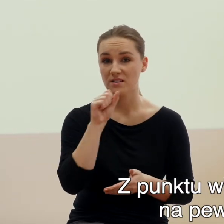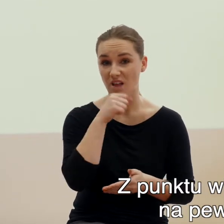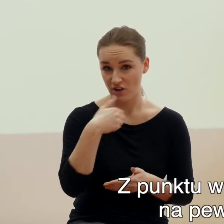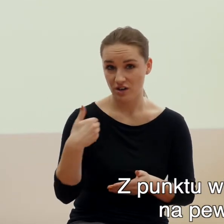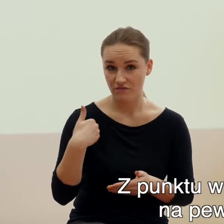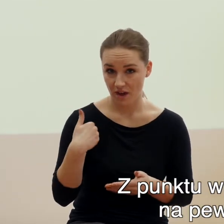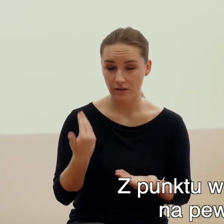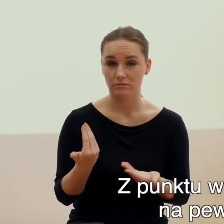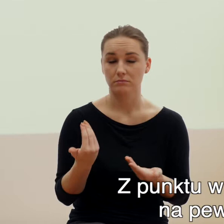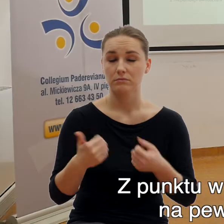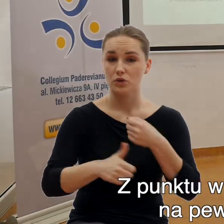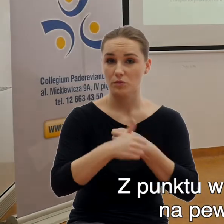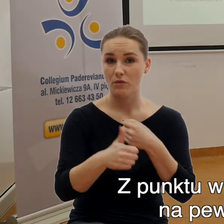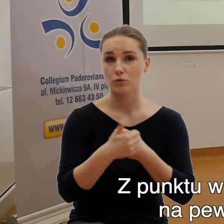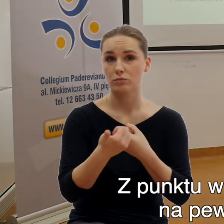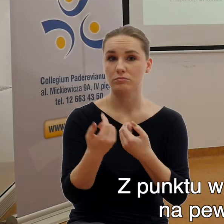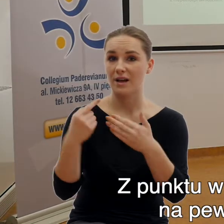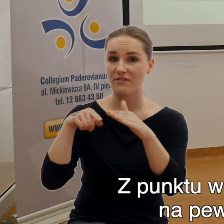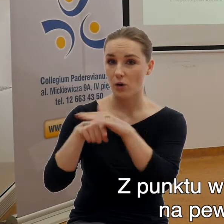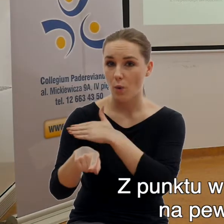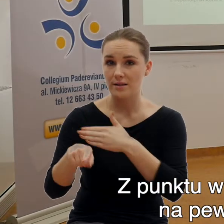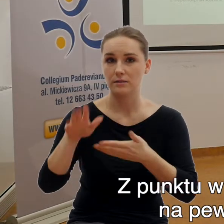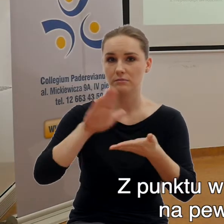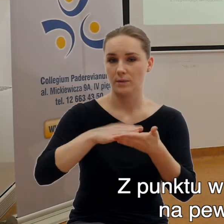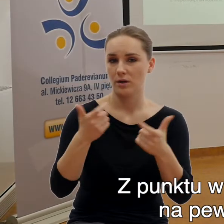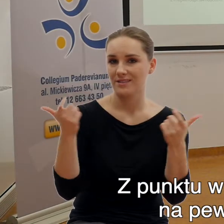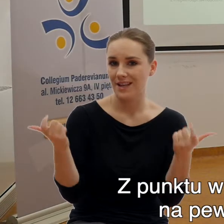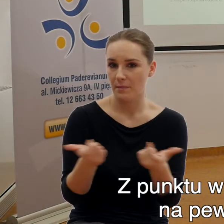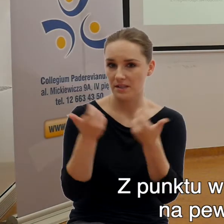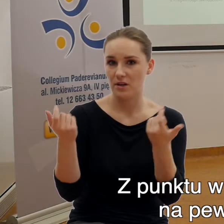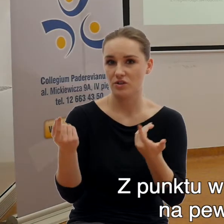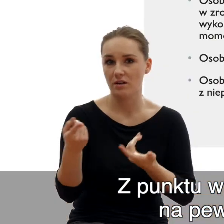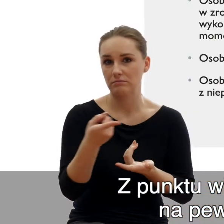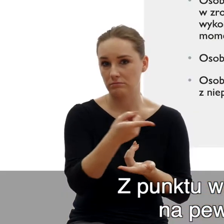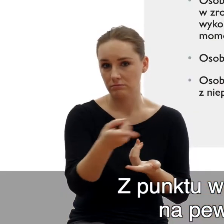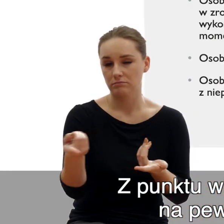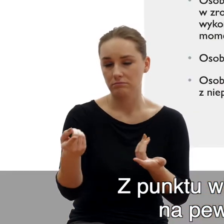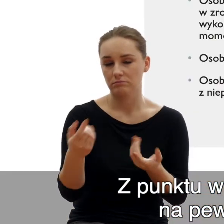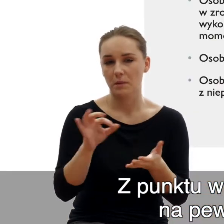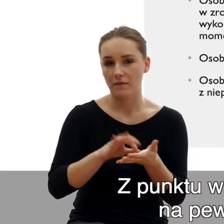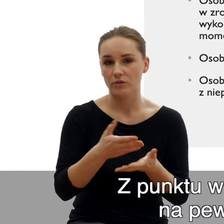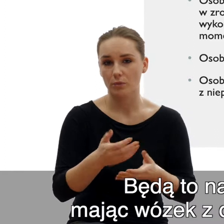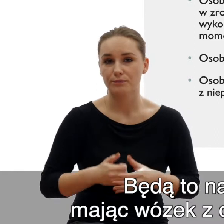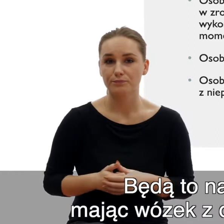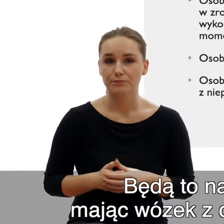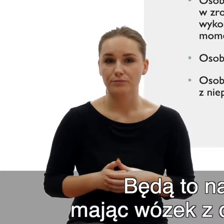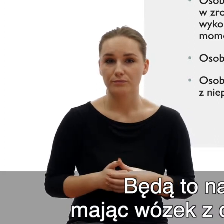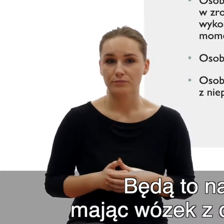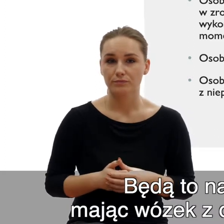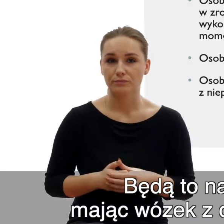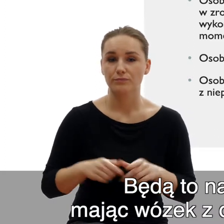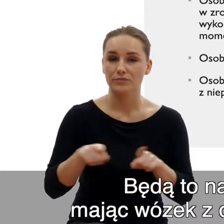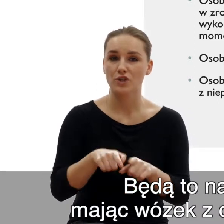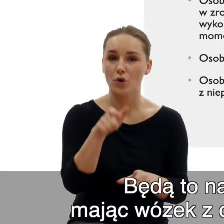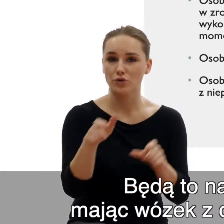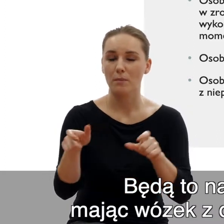widzenia ewakuacji w sytuacji zagrożenia na pewno będzie to dotyczyło takich osób. Będą to na pewno